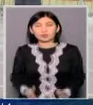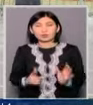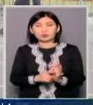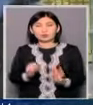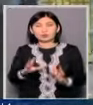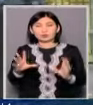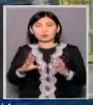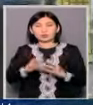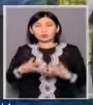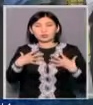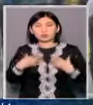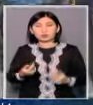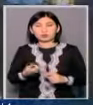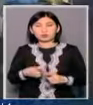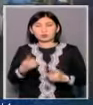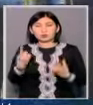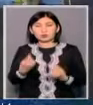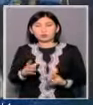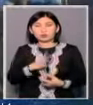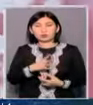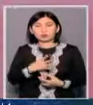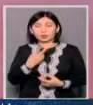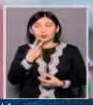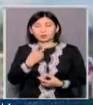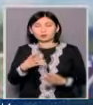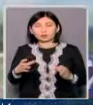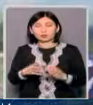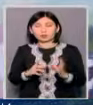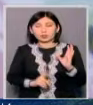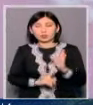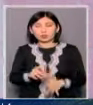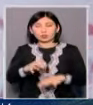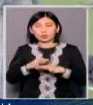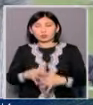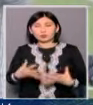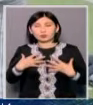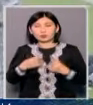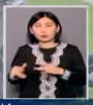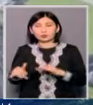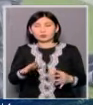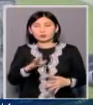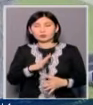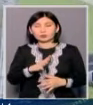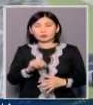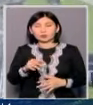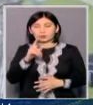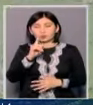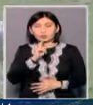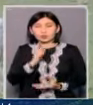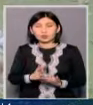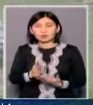Апреля – Всемирный день здоровья. К этой знаменательной дате представители партии начали проведение спортивного мероприятия еще с марта